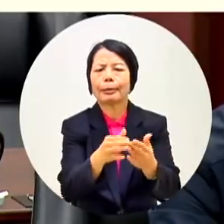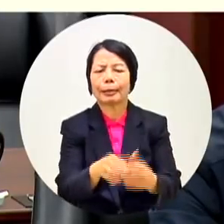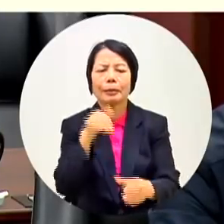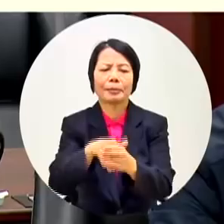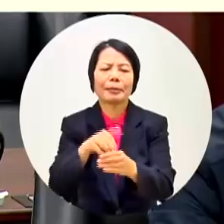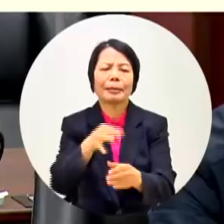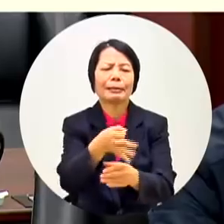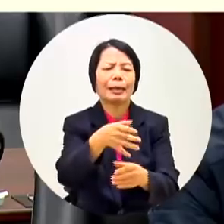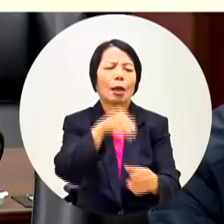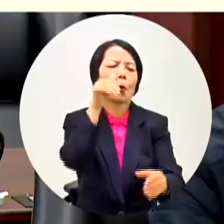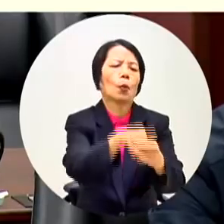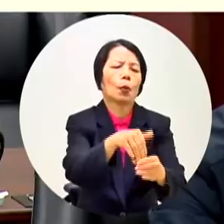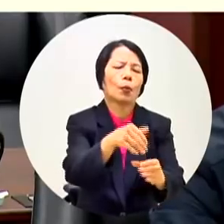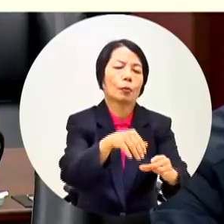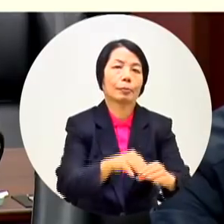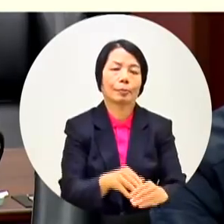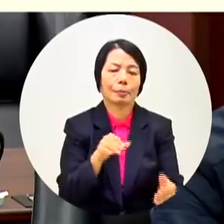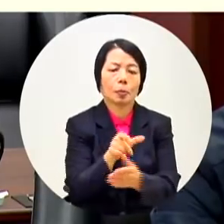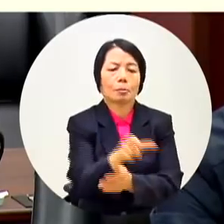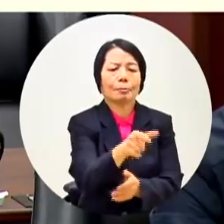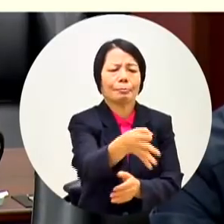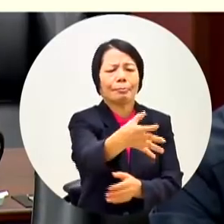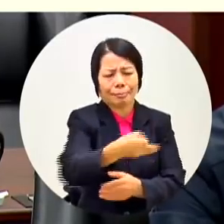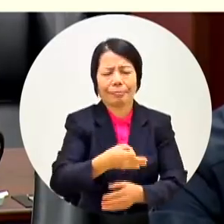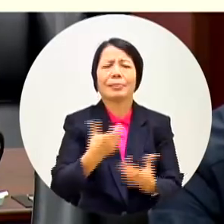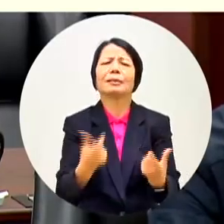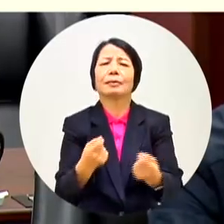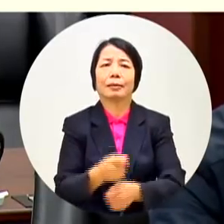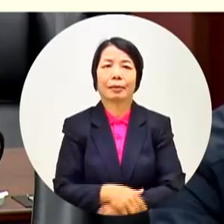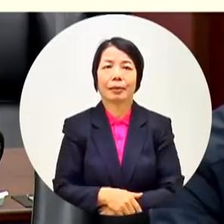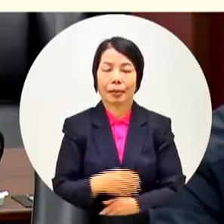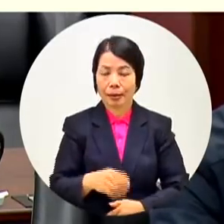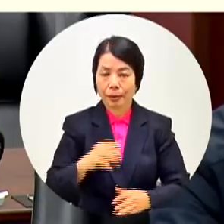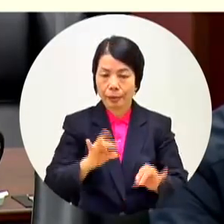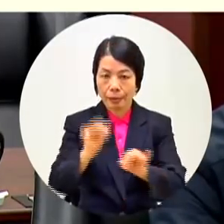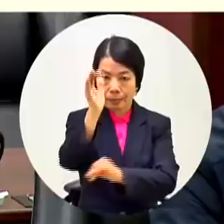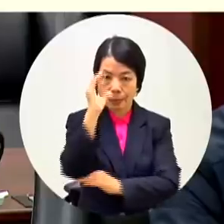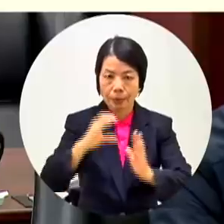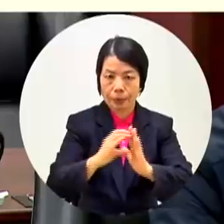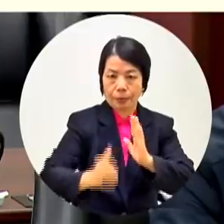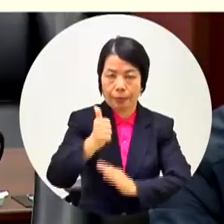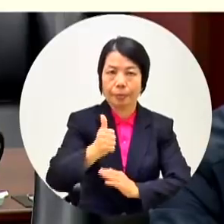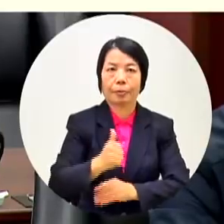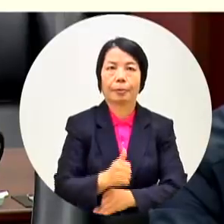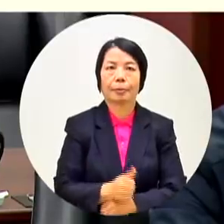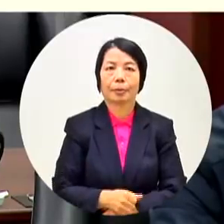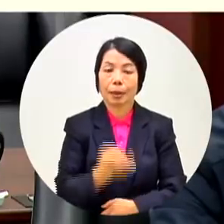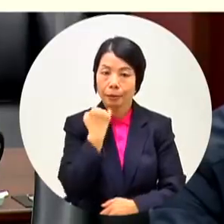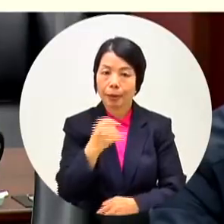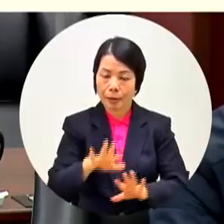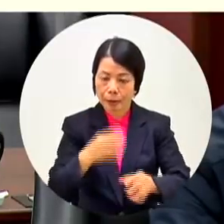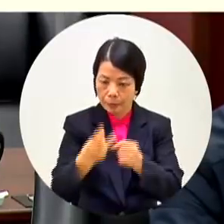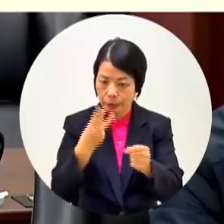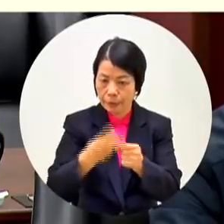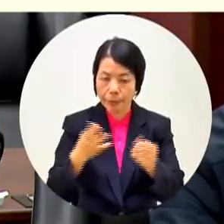哦，啊，伫遮呢吼，咱地政局的咱的局长呢吼，是毋是会当提供呢？这三年来呢吼，违